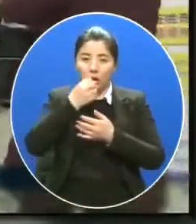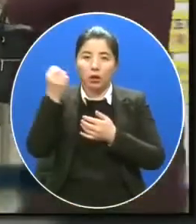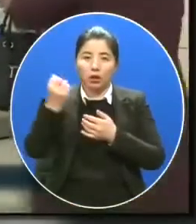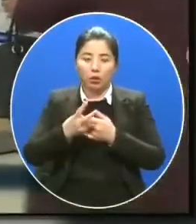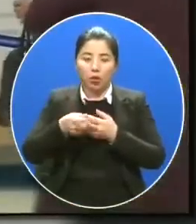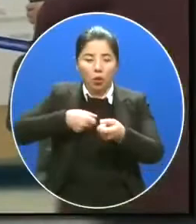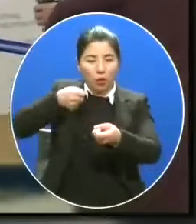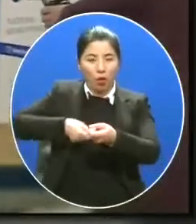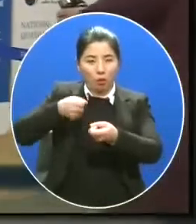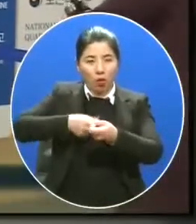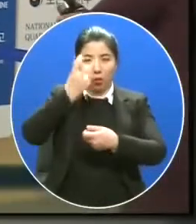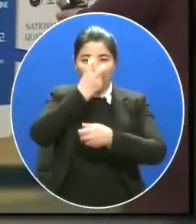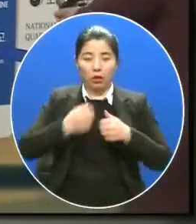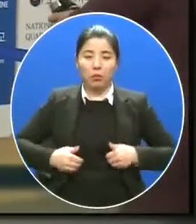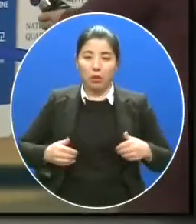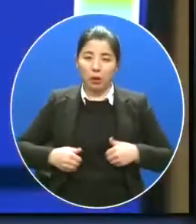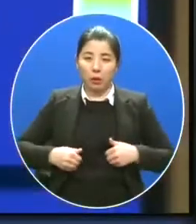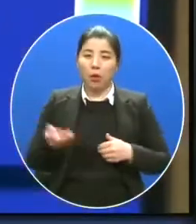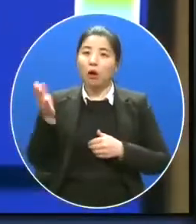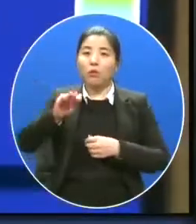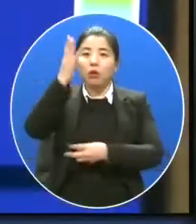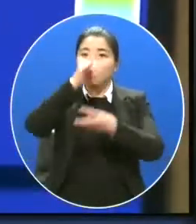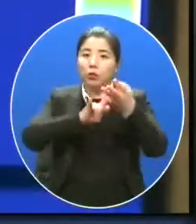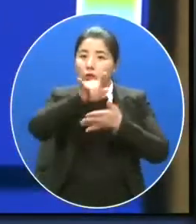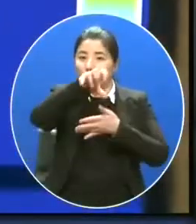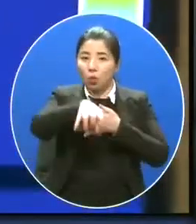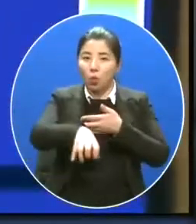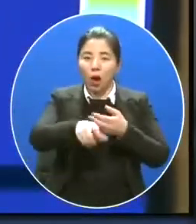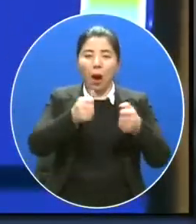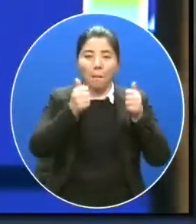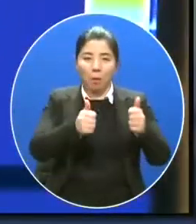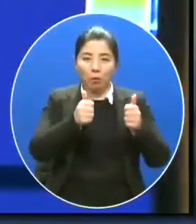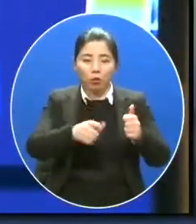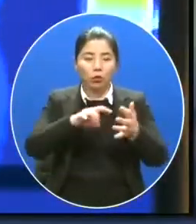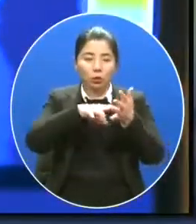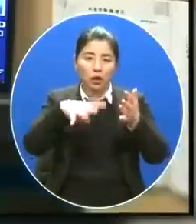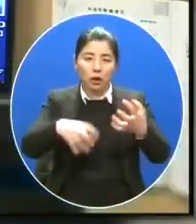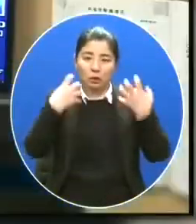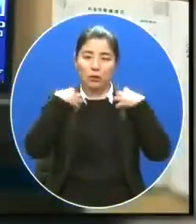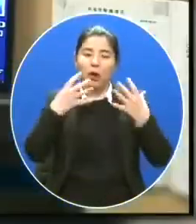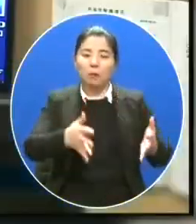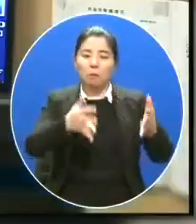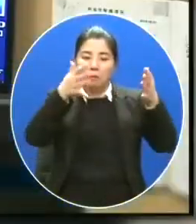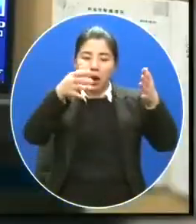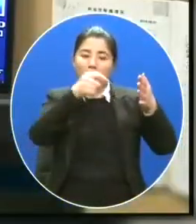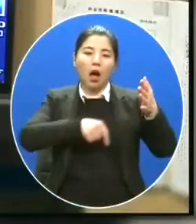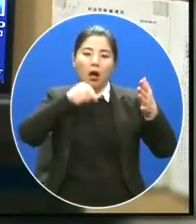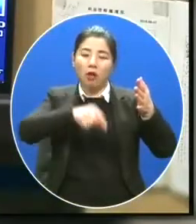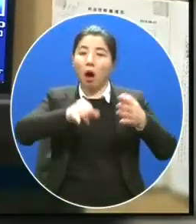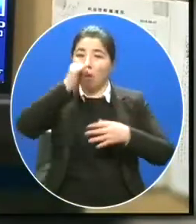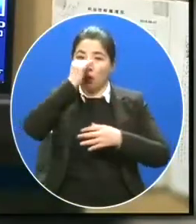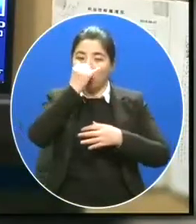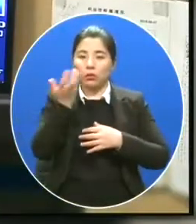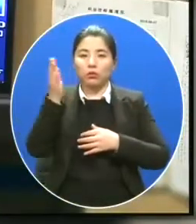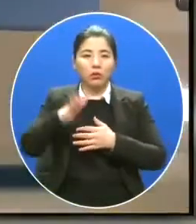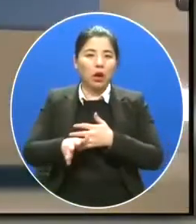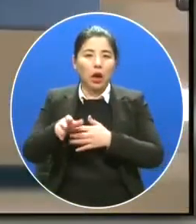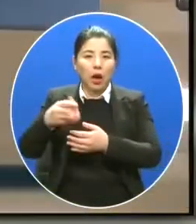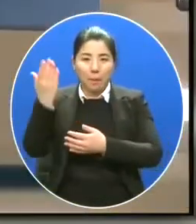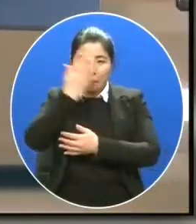거쳐야 합니다. 그런데 청주공항의 경우 법무부와 관세청의 사무실은 여객청사 내에